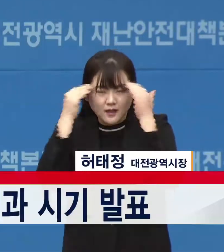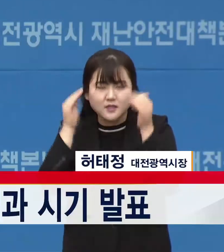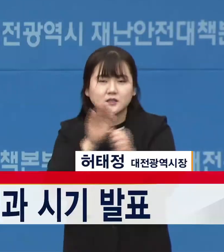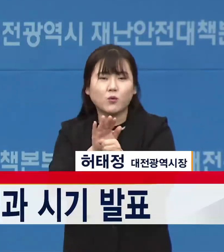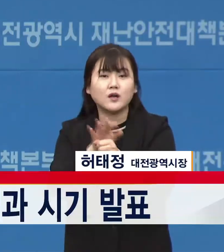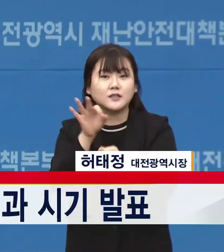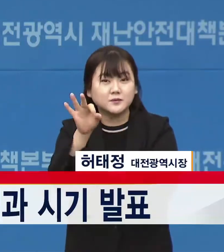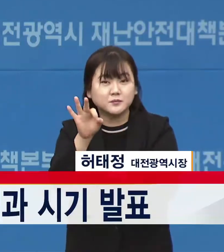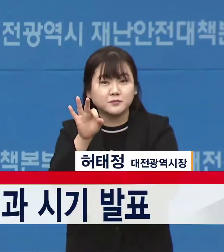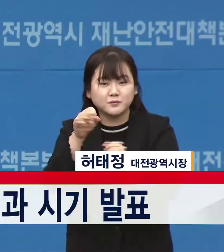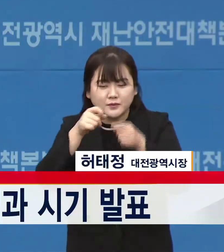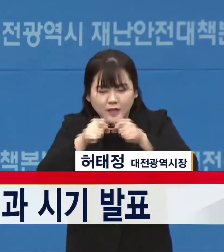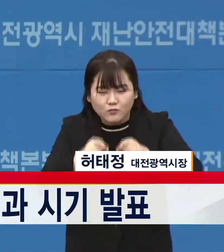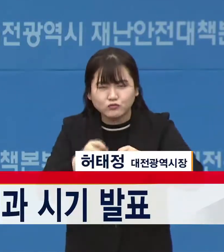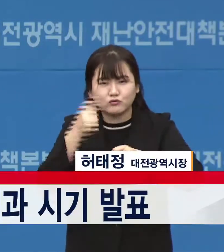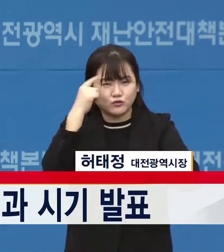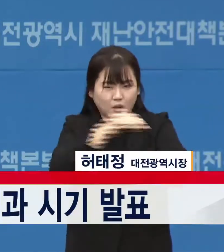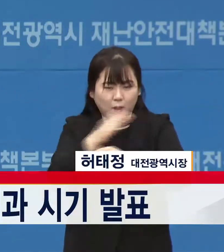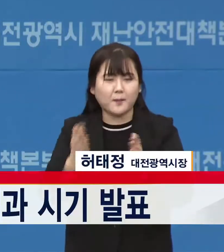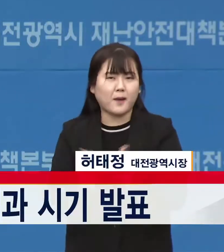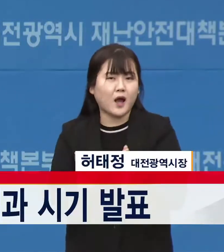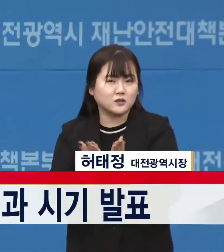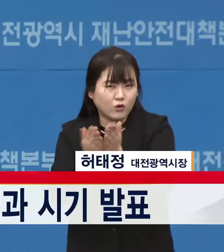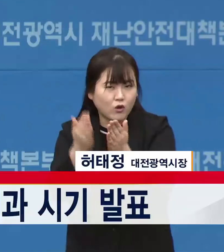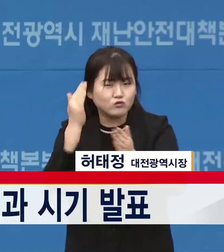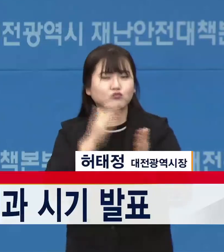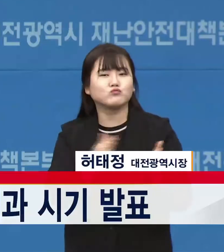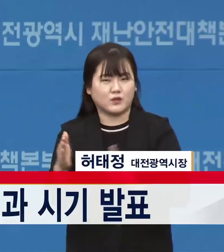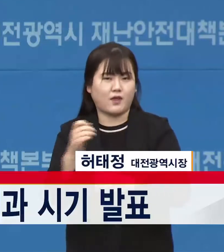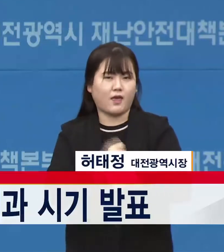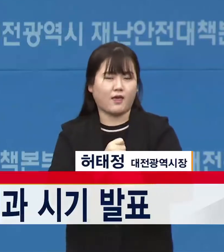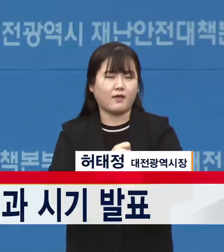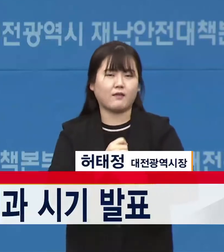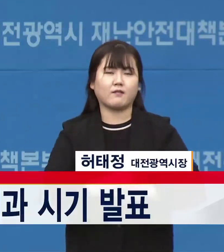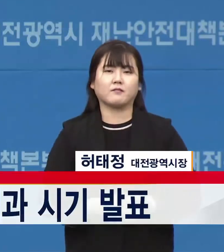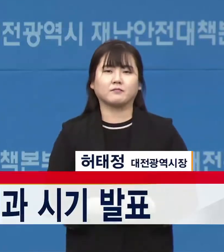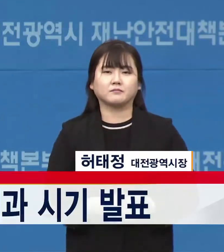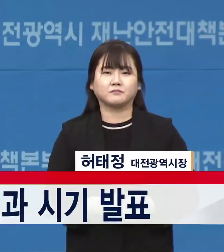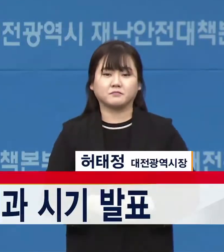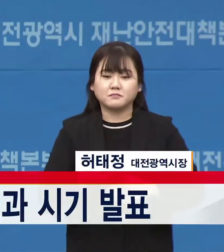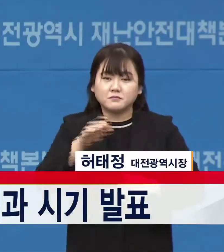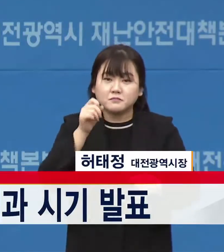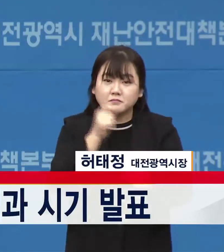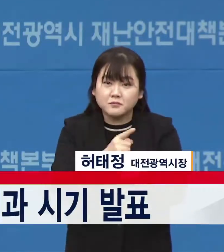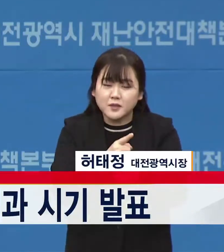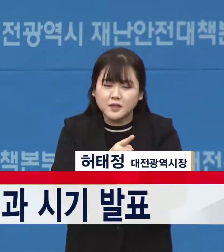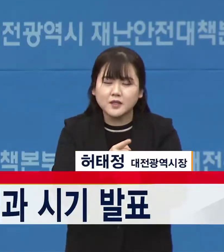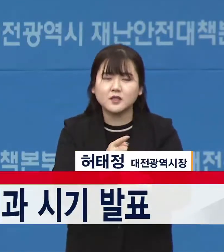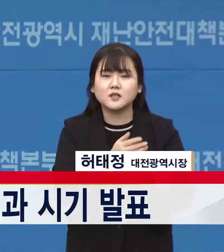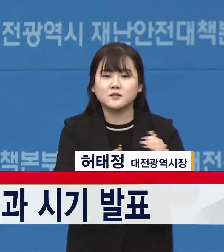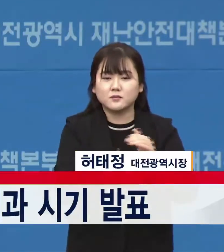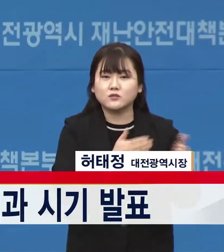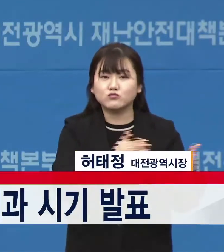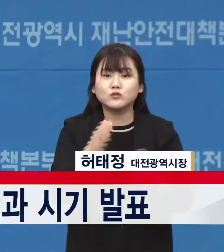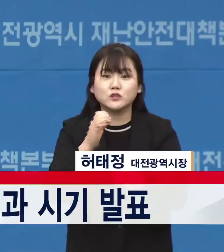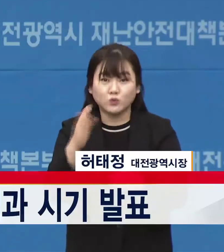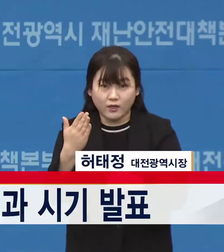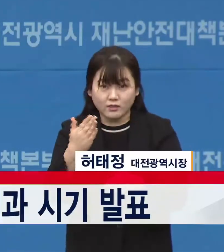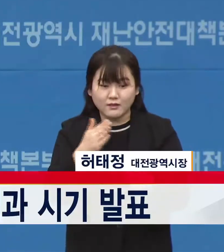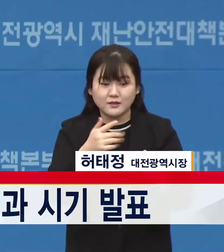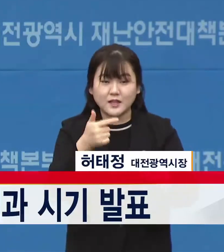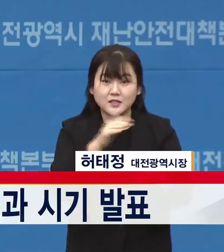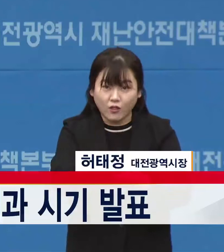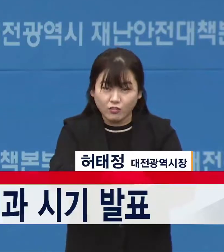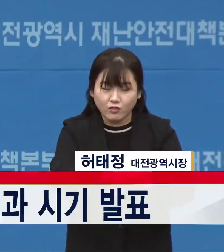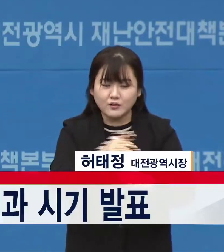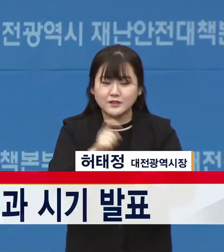지원금의 세부 계획에 맞춰 준비해 나가도록 하겠습니다 이미 키 편성된 대전 0 긴급 재난